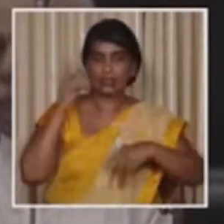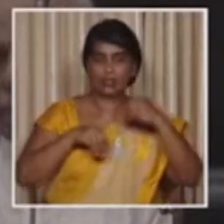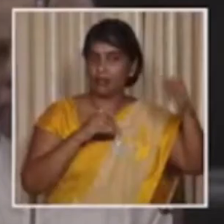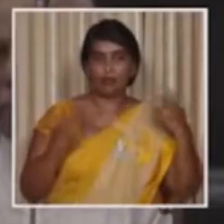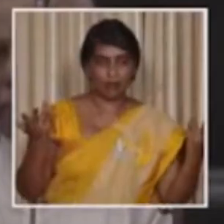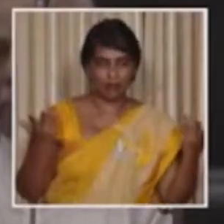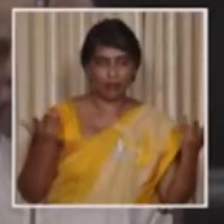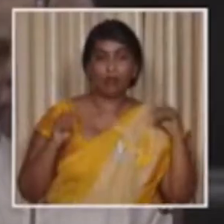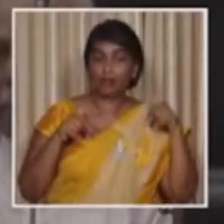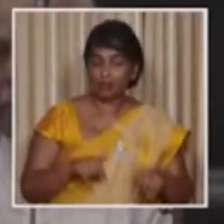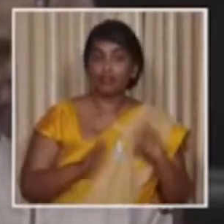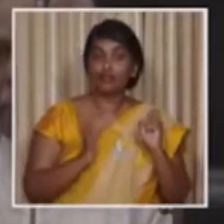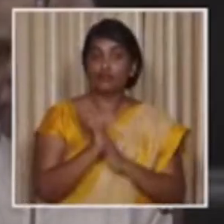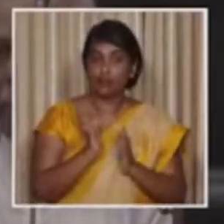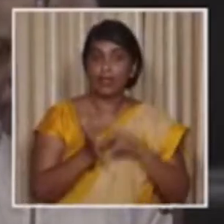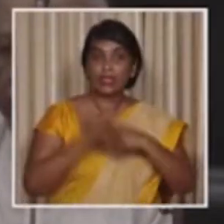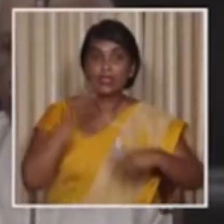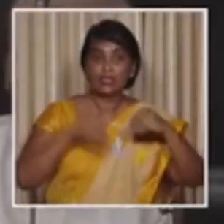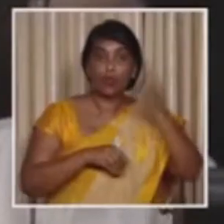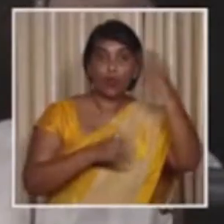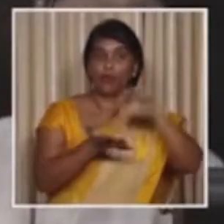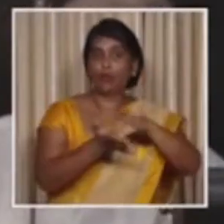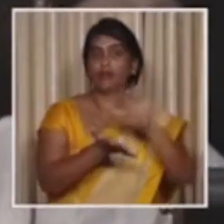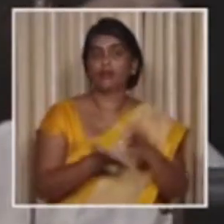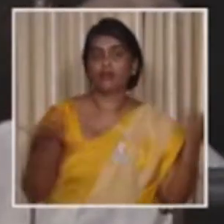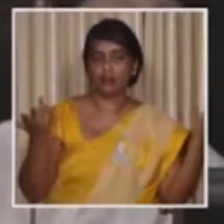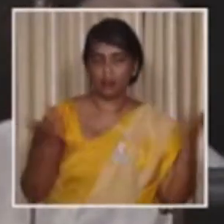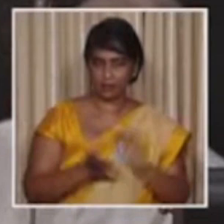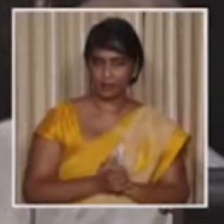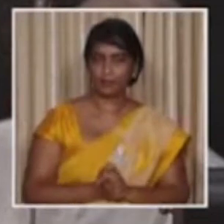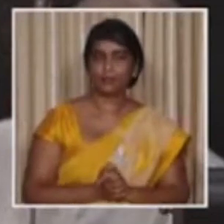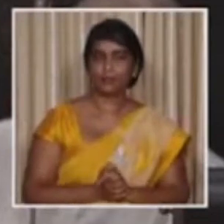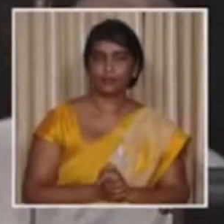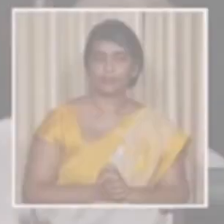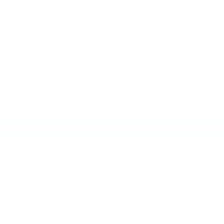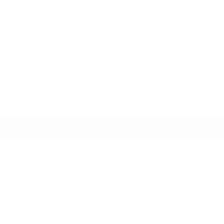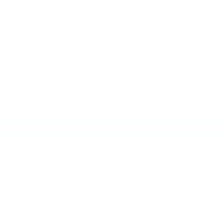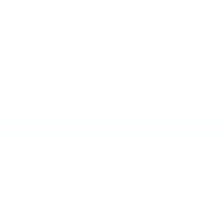කාල දාලා නැහැ. තාම කොමිසමෙන් ඡන්ද තියන්න දිනියක් දාලා නැහැ.